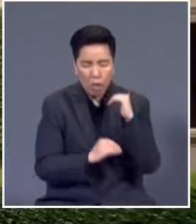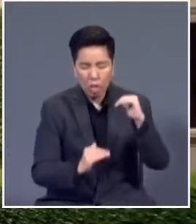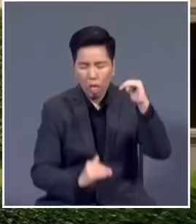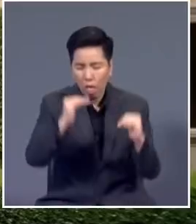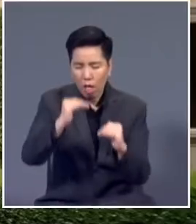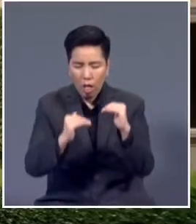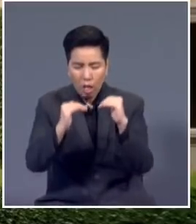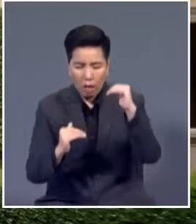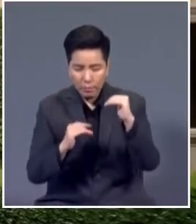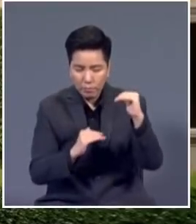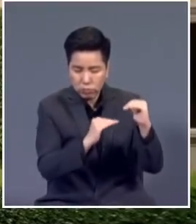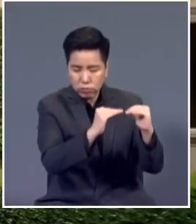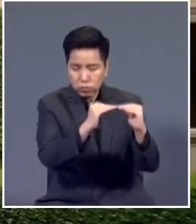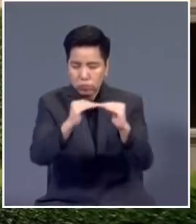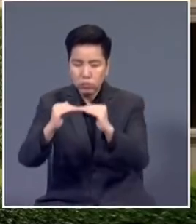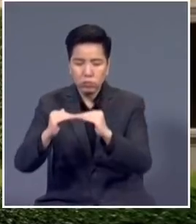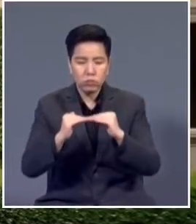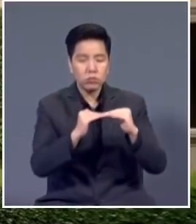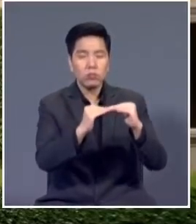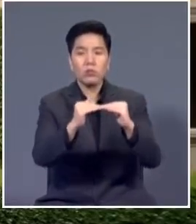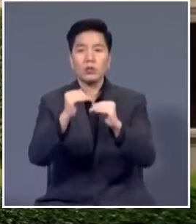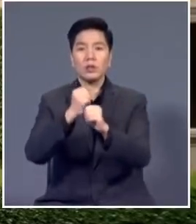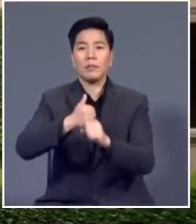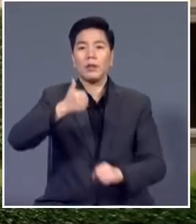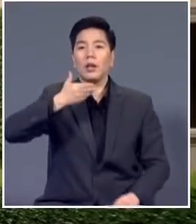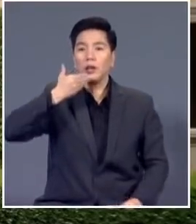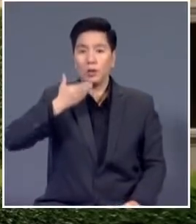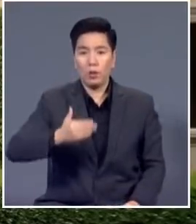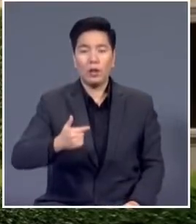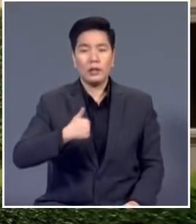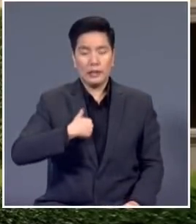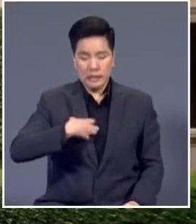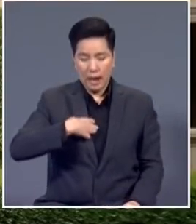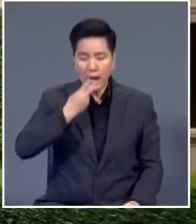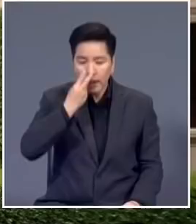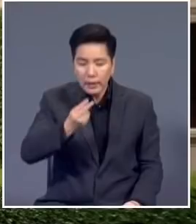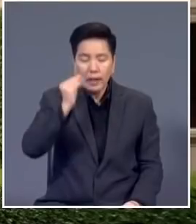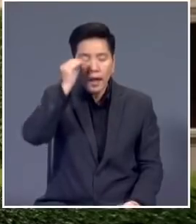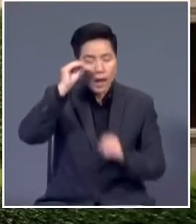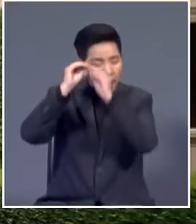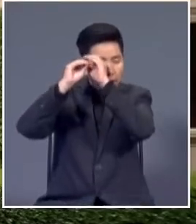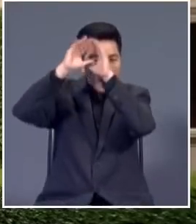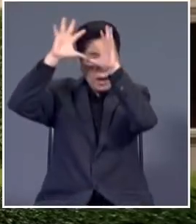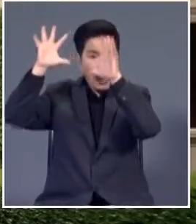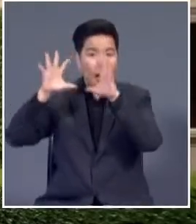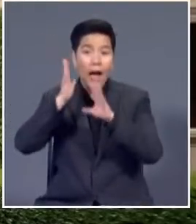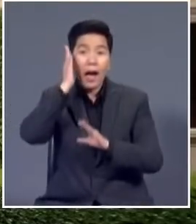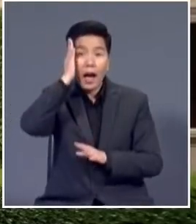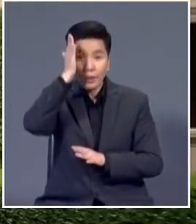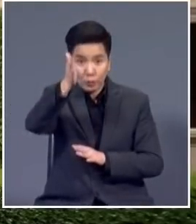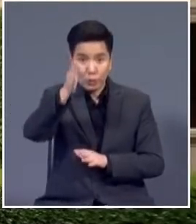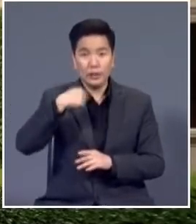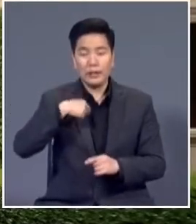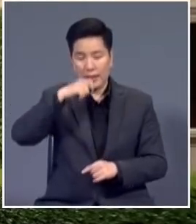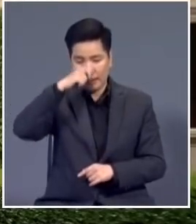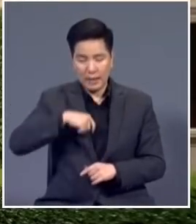การพัฒนาที่ไม่สมดุลสู่การพัฒนาที่ยั่งยืนวันนี้ผมอยากจะวาดภาพอนาคตและความเป็นไปได้ให้ทุกคนได้เห็นว่ารัฐบาลจะขับเคลื่อนโครง